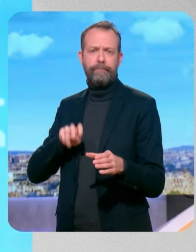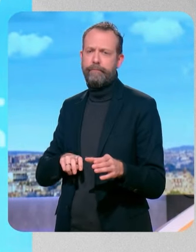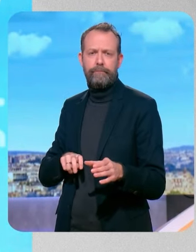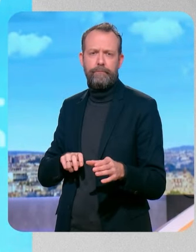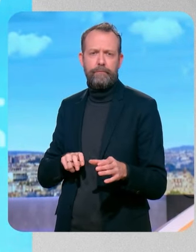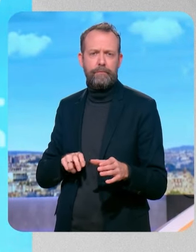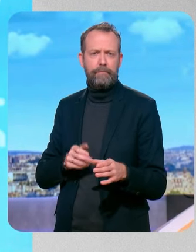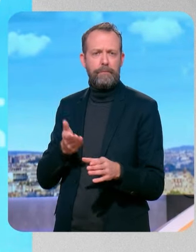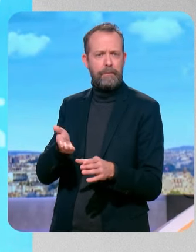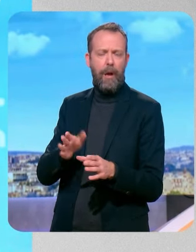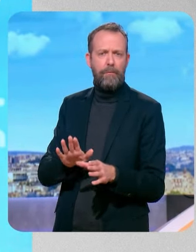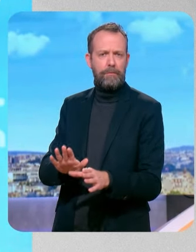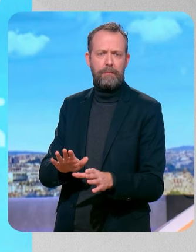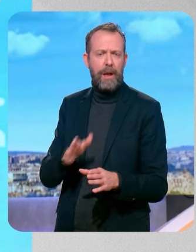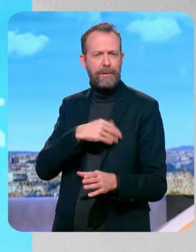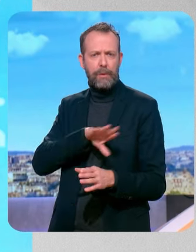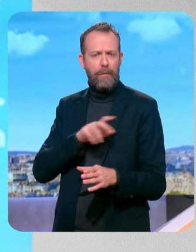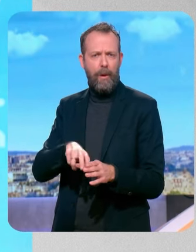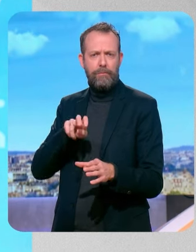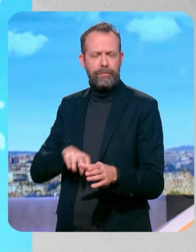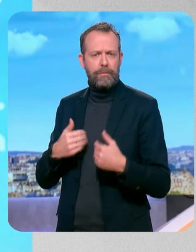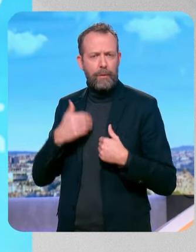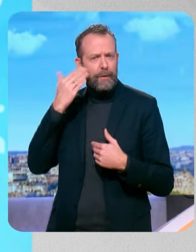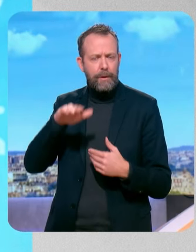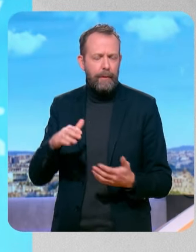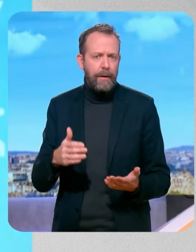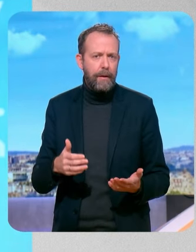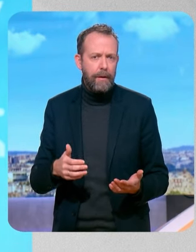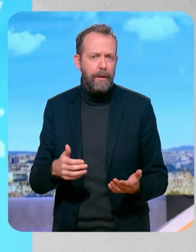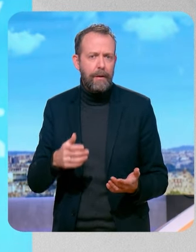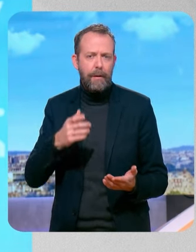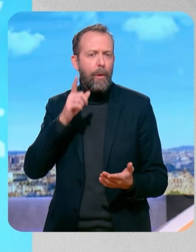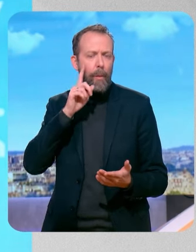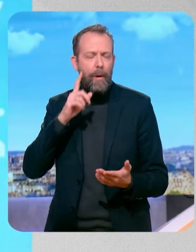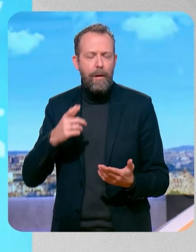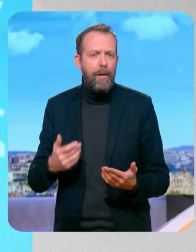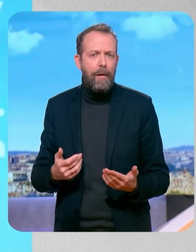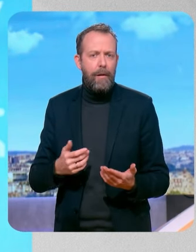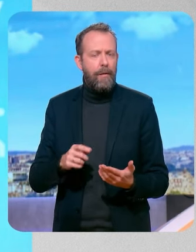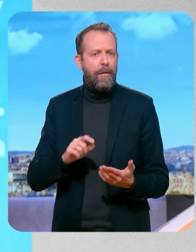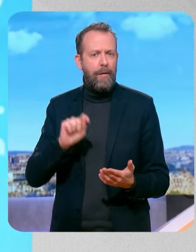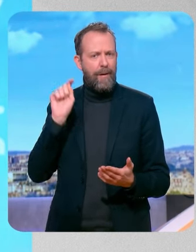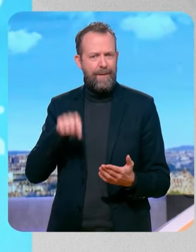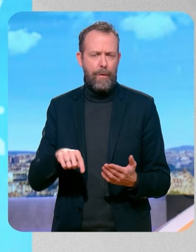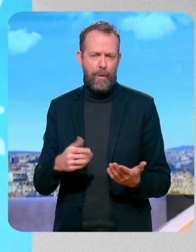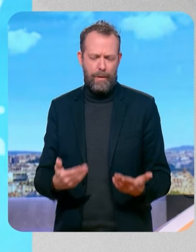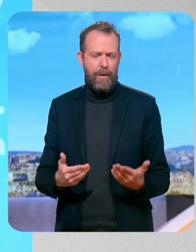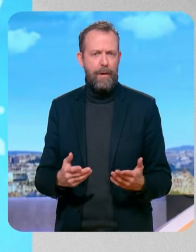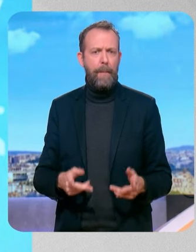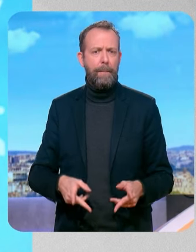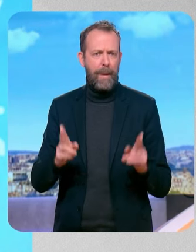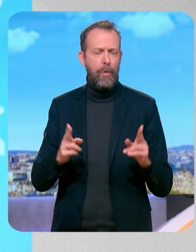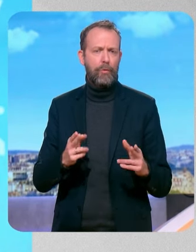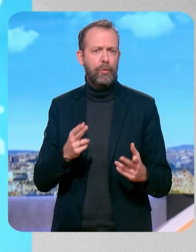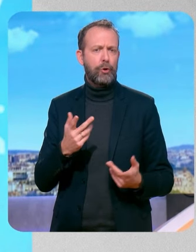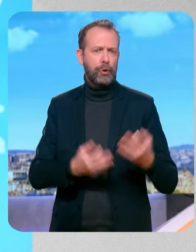complètement de ce type de responsabilité parce que il faut que s'achève la période judiciaire